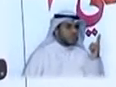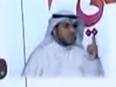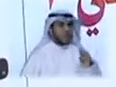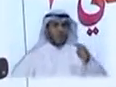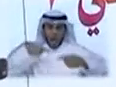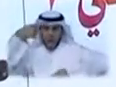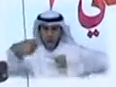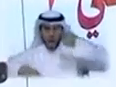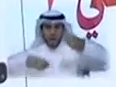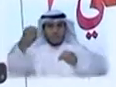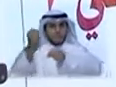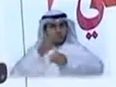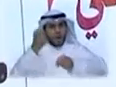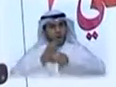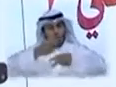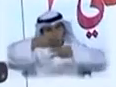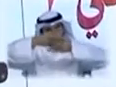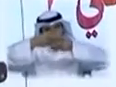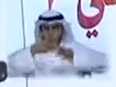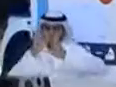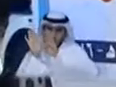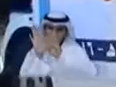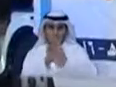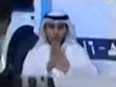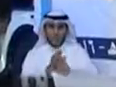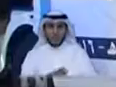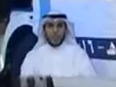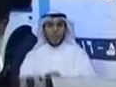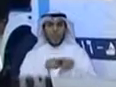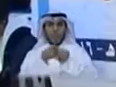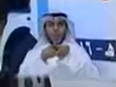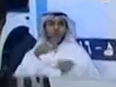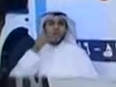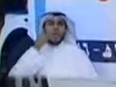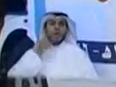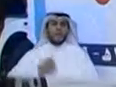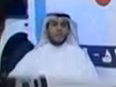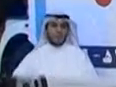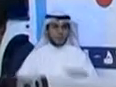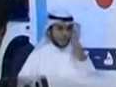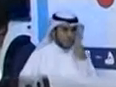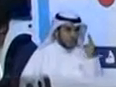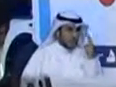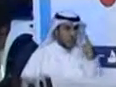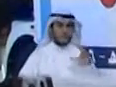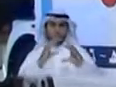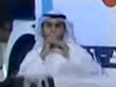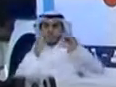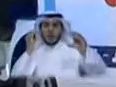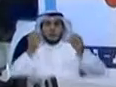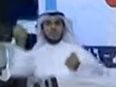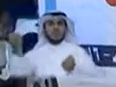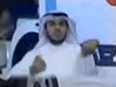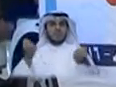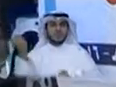يتواصل الدعم السخي الكويتي لليمن الشقيق، حيث وصل إلى ميناء عدن باصات نقل مقدم من